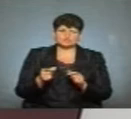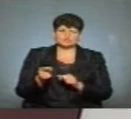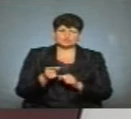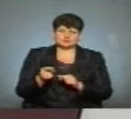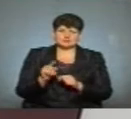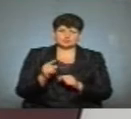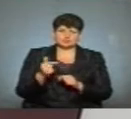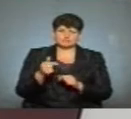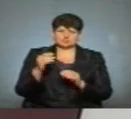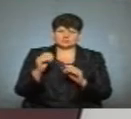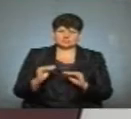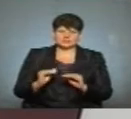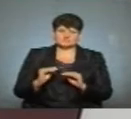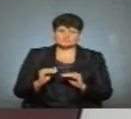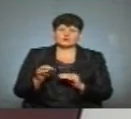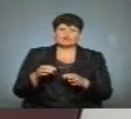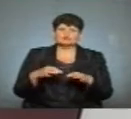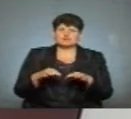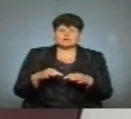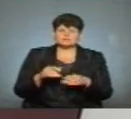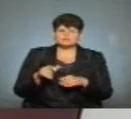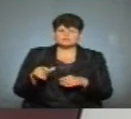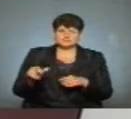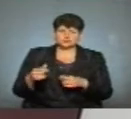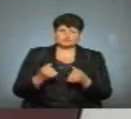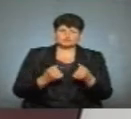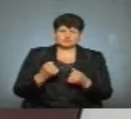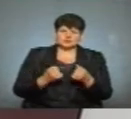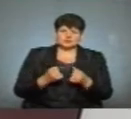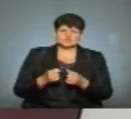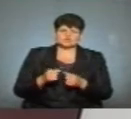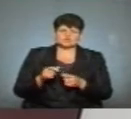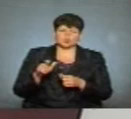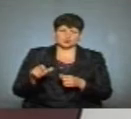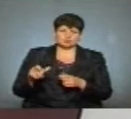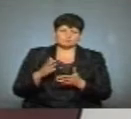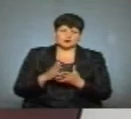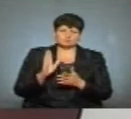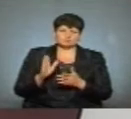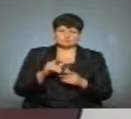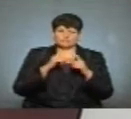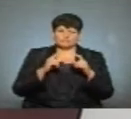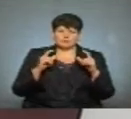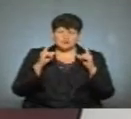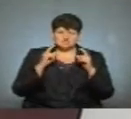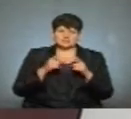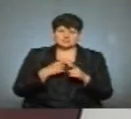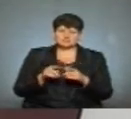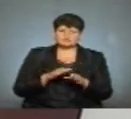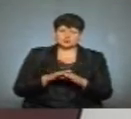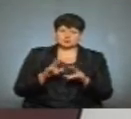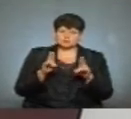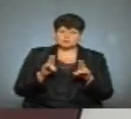тернополянина на гривню дешевше. У транспорті пасажири, водії та кондуктори мають бути в захисних масках. Чи дотримується